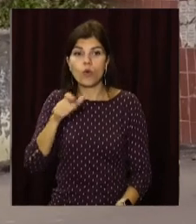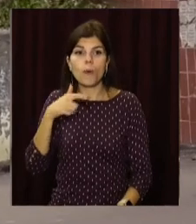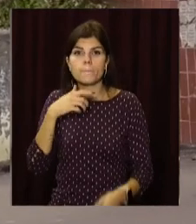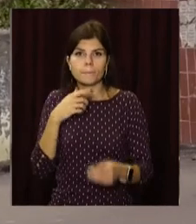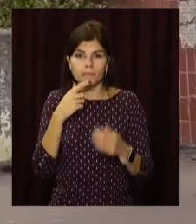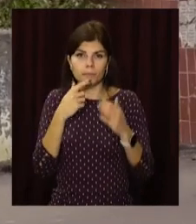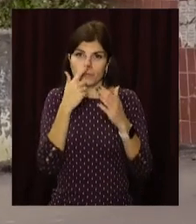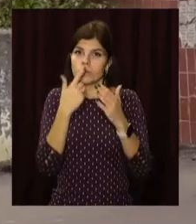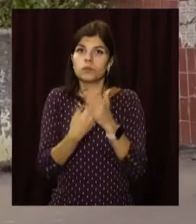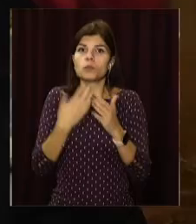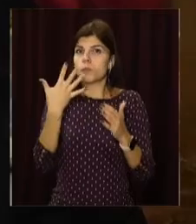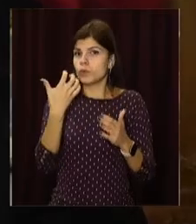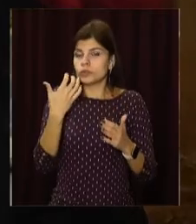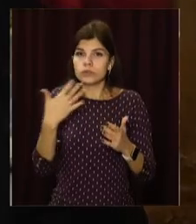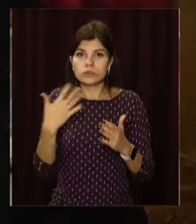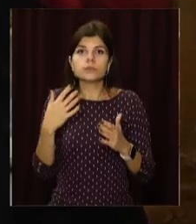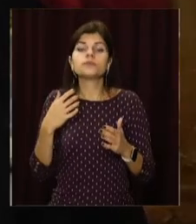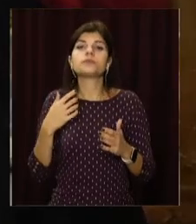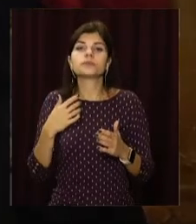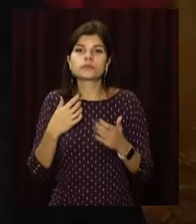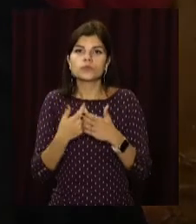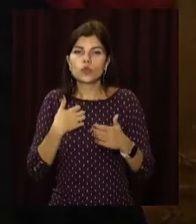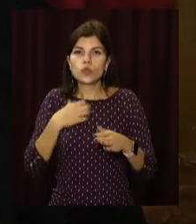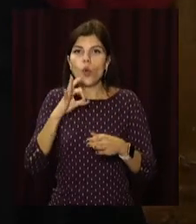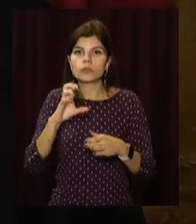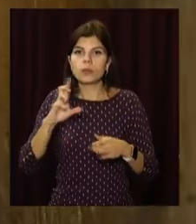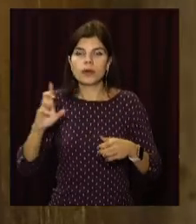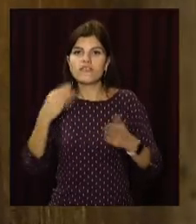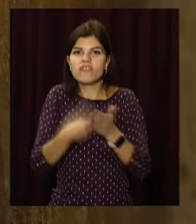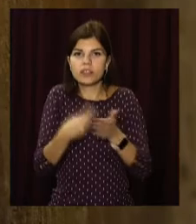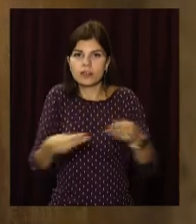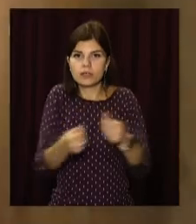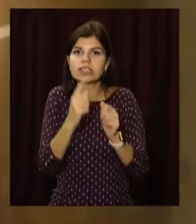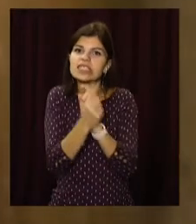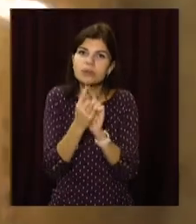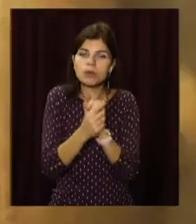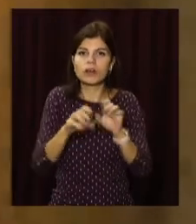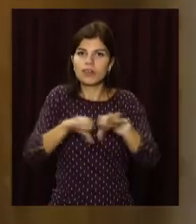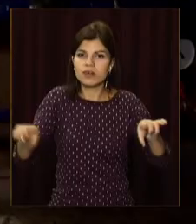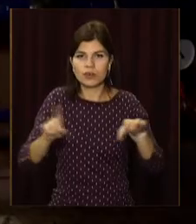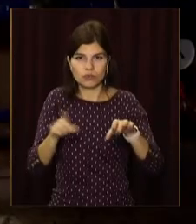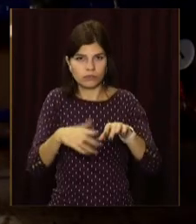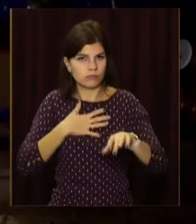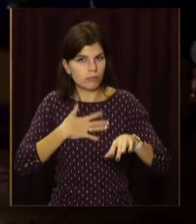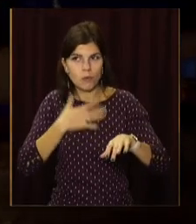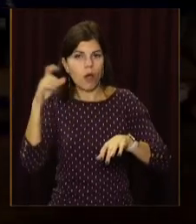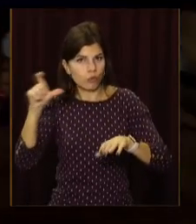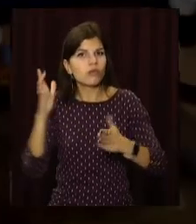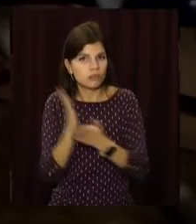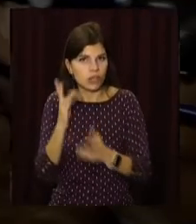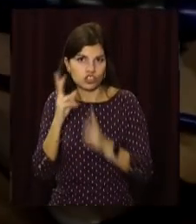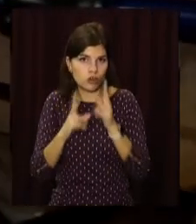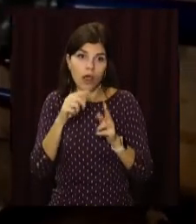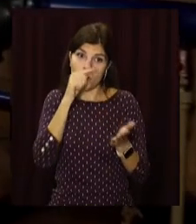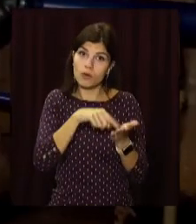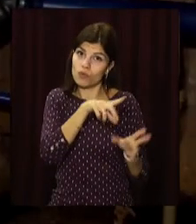участь у програмі співфінансування ОСББ. Йдеться про заміну мереж теплопостачання, встановлення теплопунктів. Можливе подання